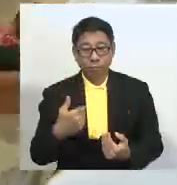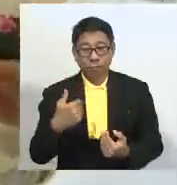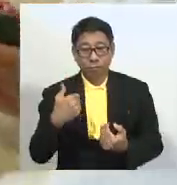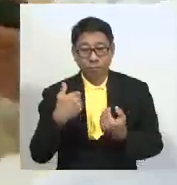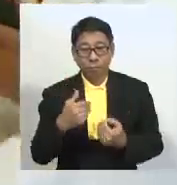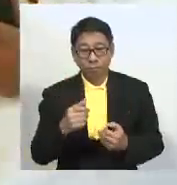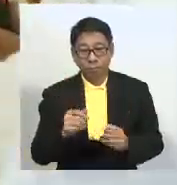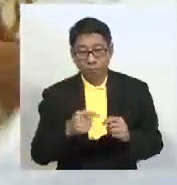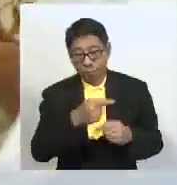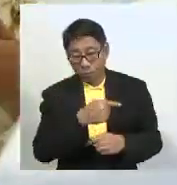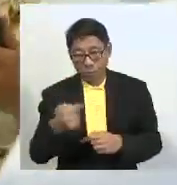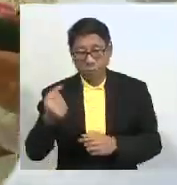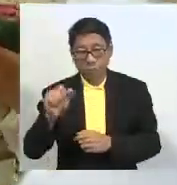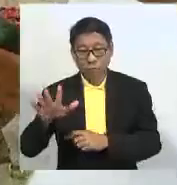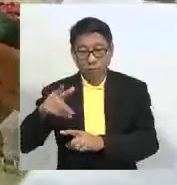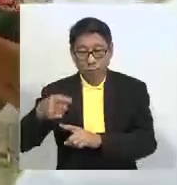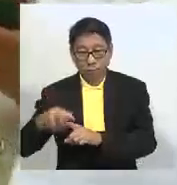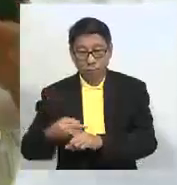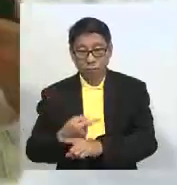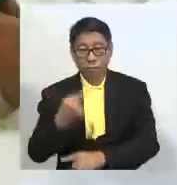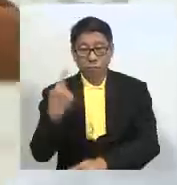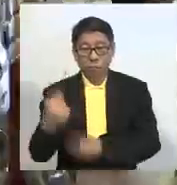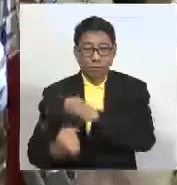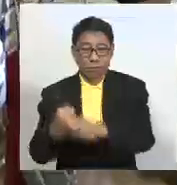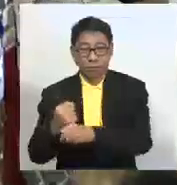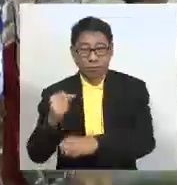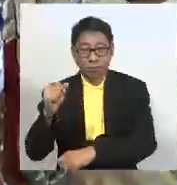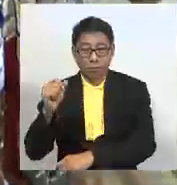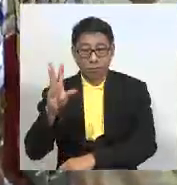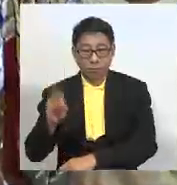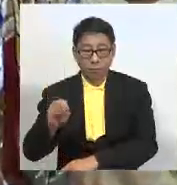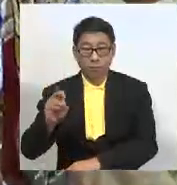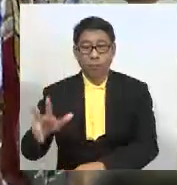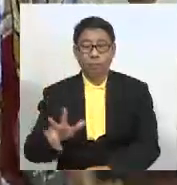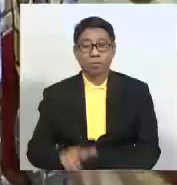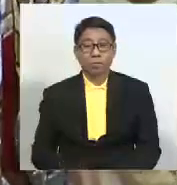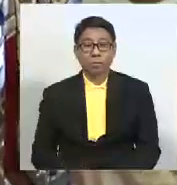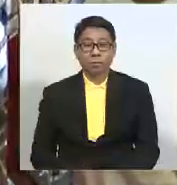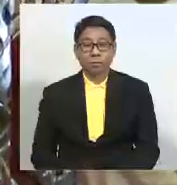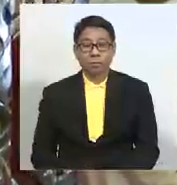นี้จะมีไปจนถึงวันที่15 มกราคมปี2563ค่ะ